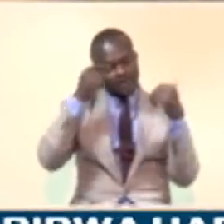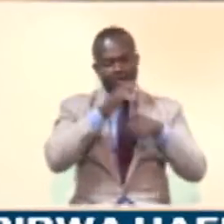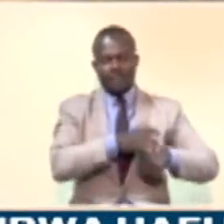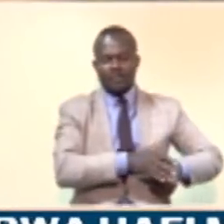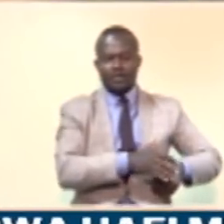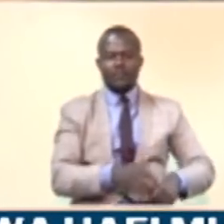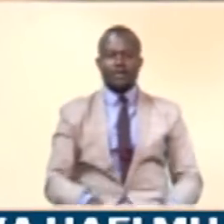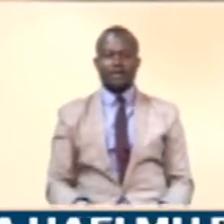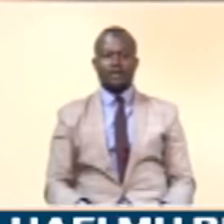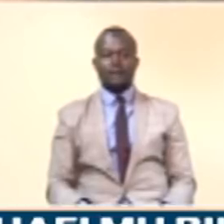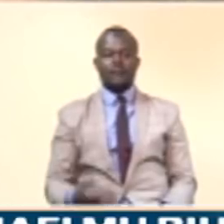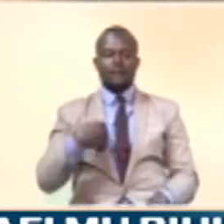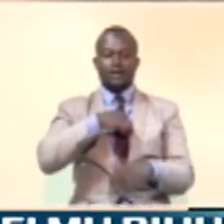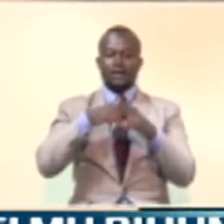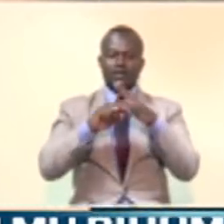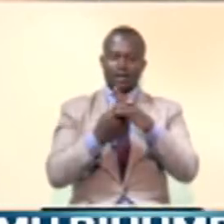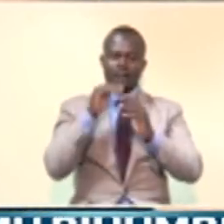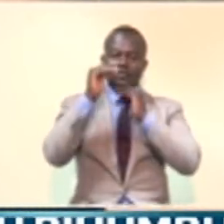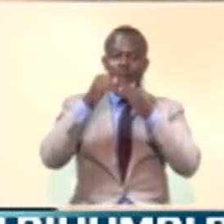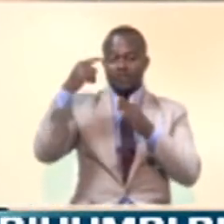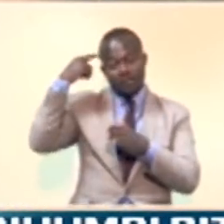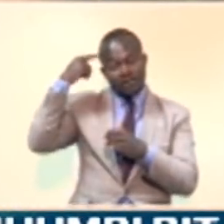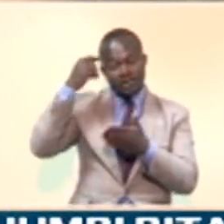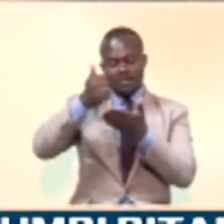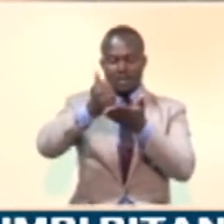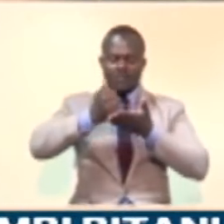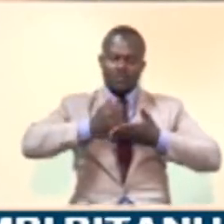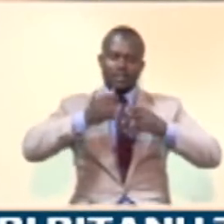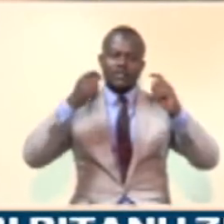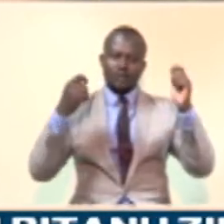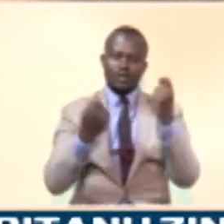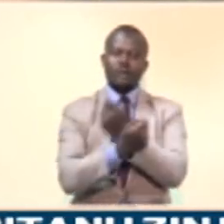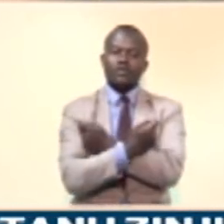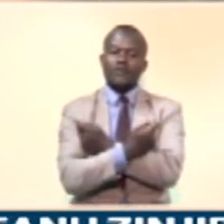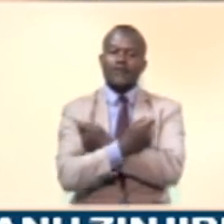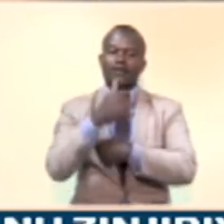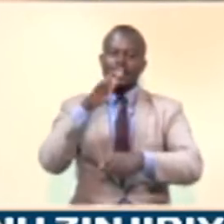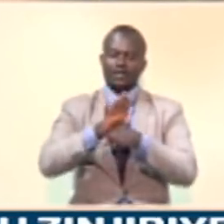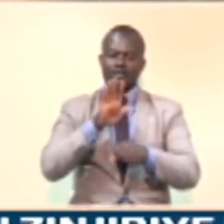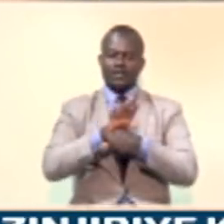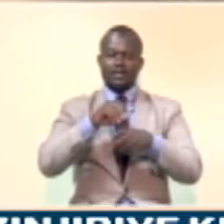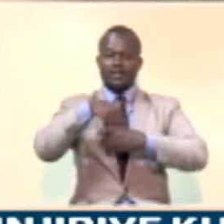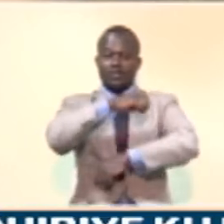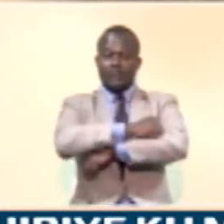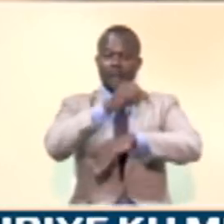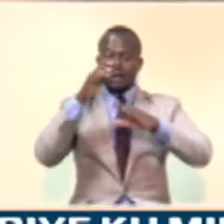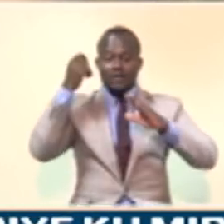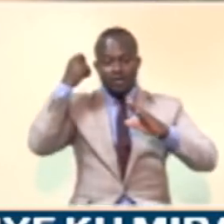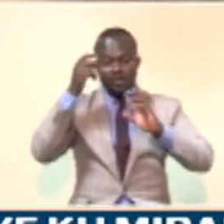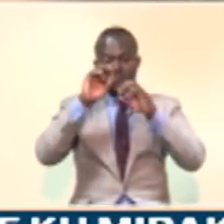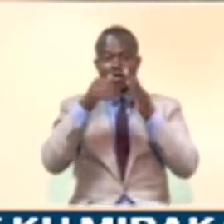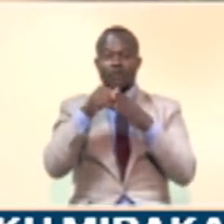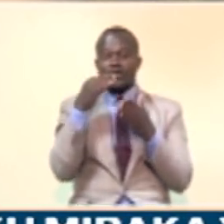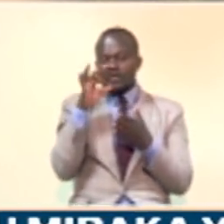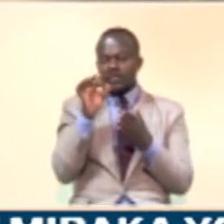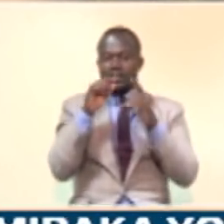y'abadindizaga. Ntangiye mu rwego rw'imyumvire, byadufashije guhinduka cyane ku banyeshuri, bakumva ko